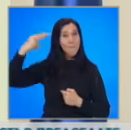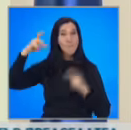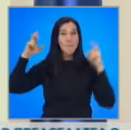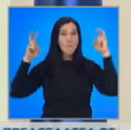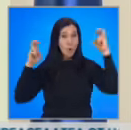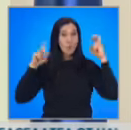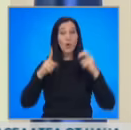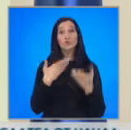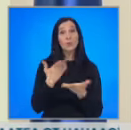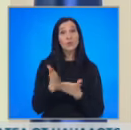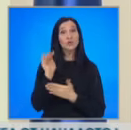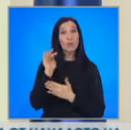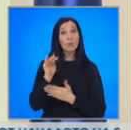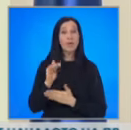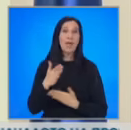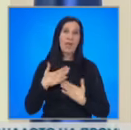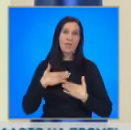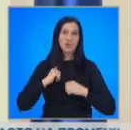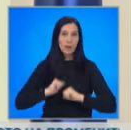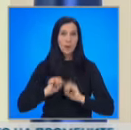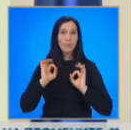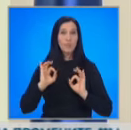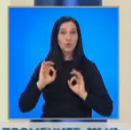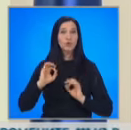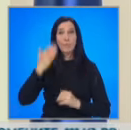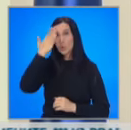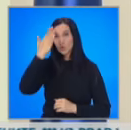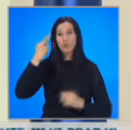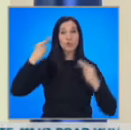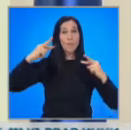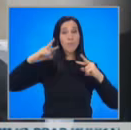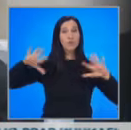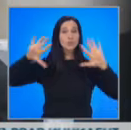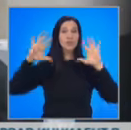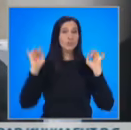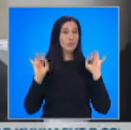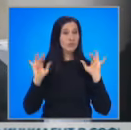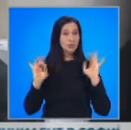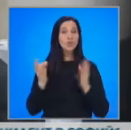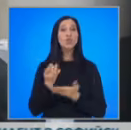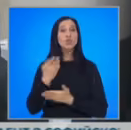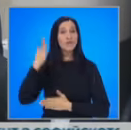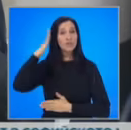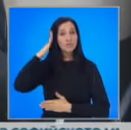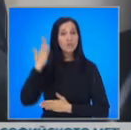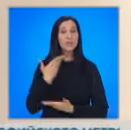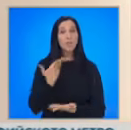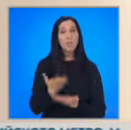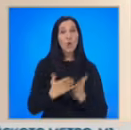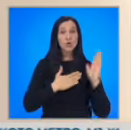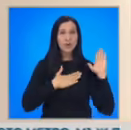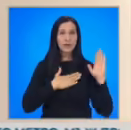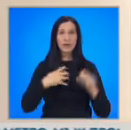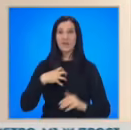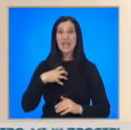да бъде мото на нашия кабинет, а именно почтенност, прозрачност и професионализъм. Новите министри положиха клетва